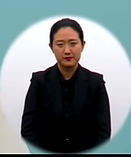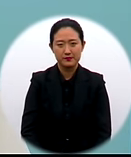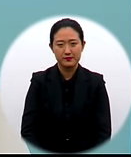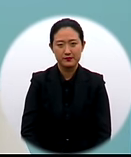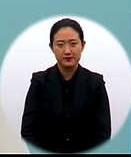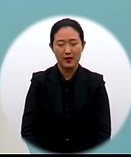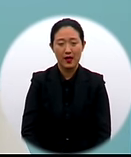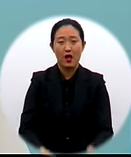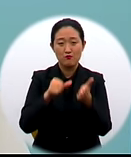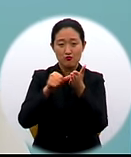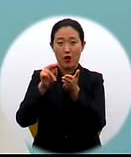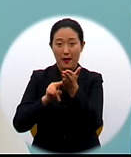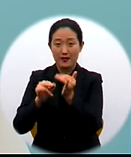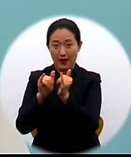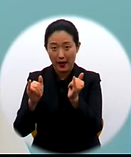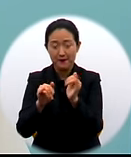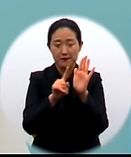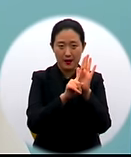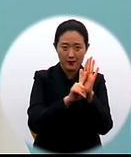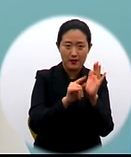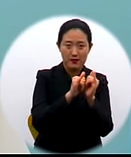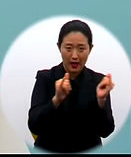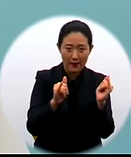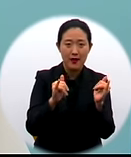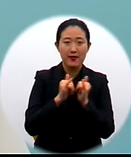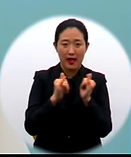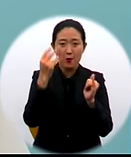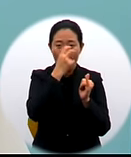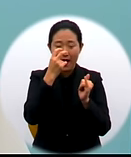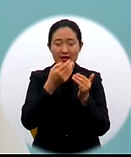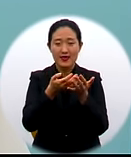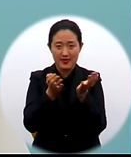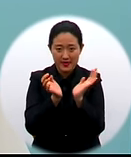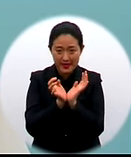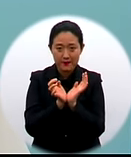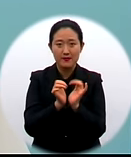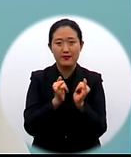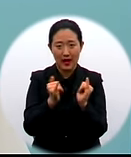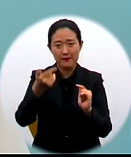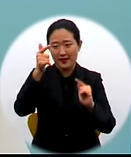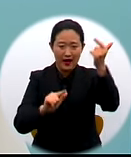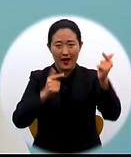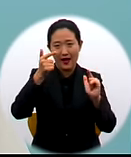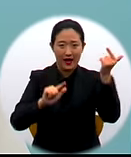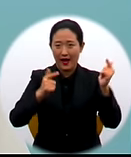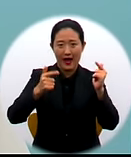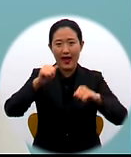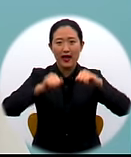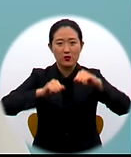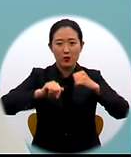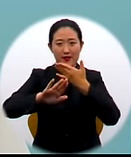하는 사람과 재무를 하는 사람들이 그 각각에게 요구되는 행동특성이 다르겠죠. 똑같은 법조인이라고